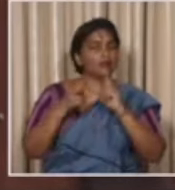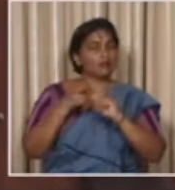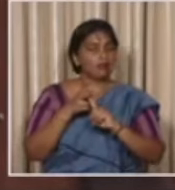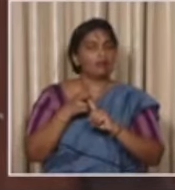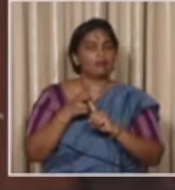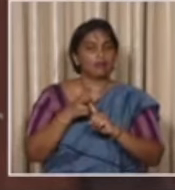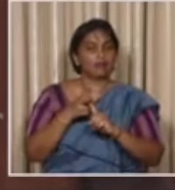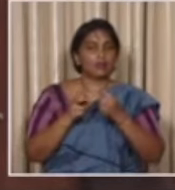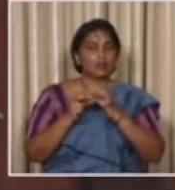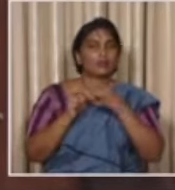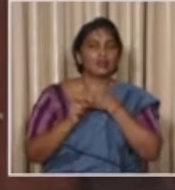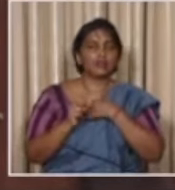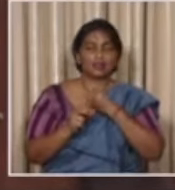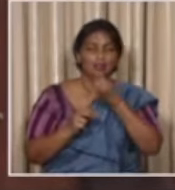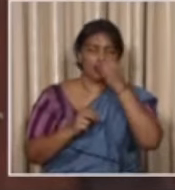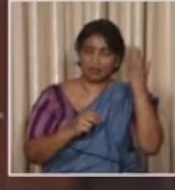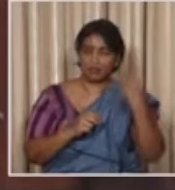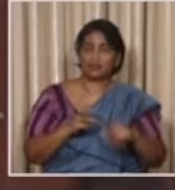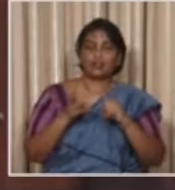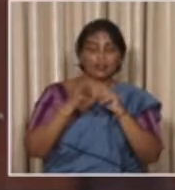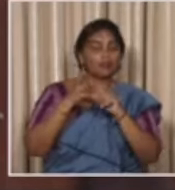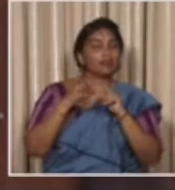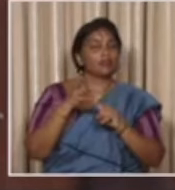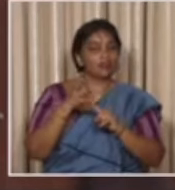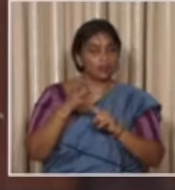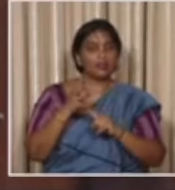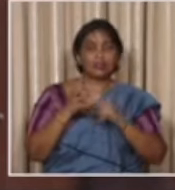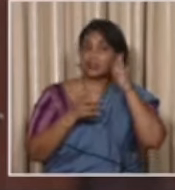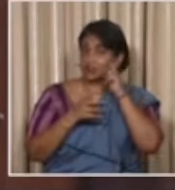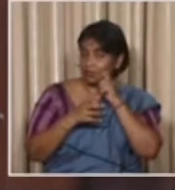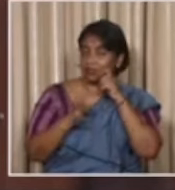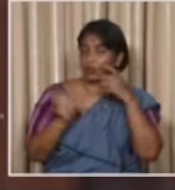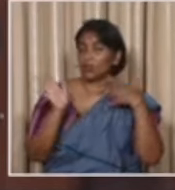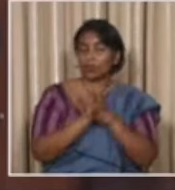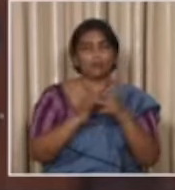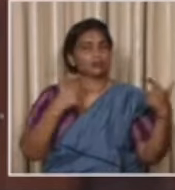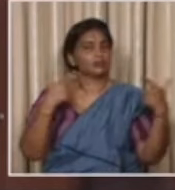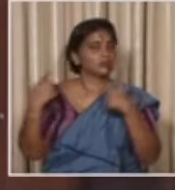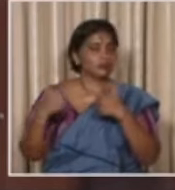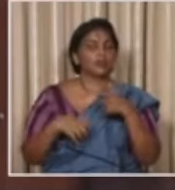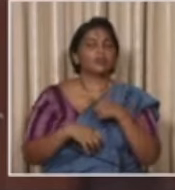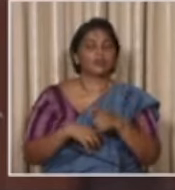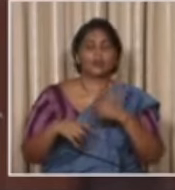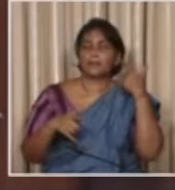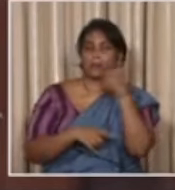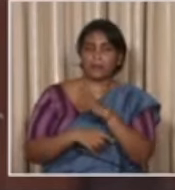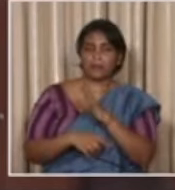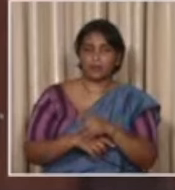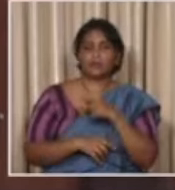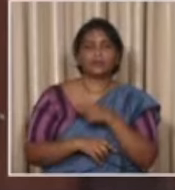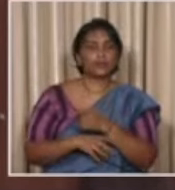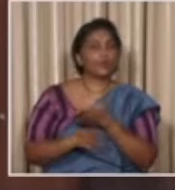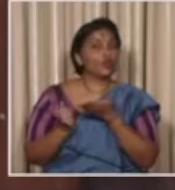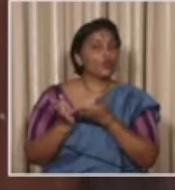එක්කෙනෙක්ව කියලා දිනවා එයා සයිනයිඩ් කාලා මැරුණා කියලා. තව දෙන්නෙක්ට කියලා දිනවා ත්‍රස්තවාදී සමග වෙඩි හුවමාරකදී මේගොල්ලන් ඝාතනයට ලක් වුණා කියලා. එතකොට මේ